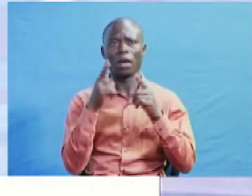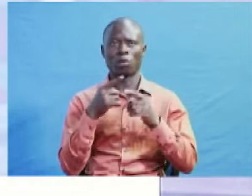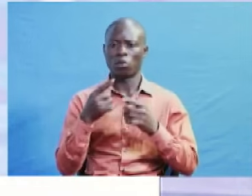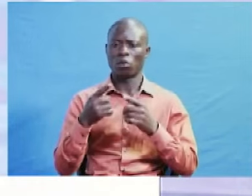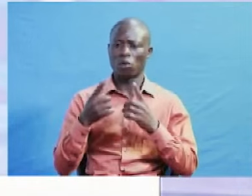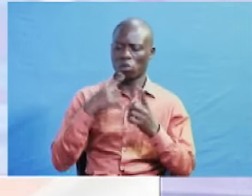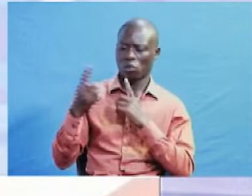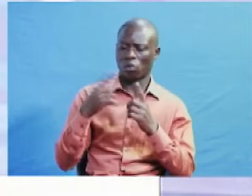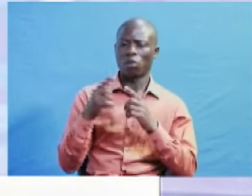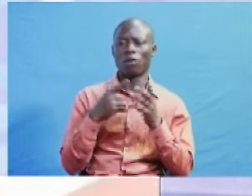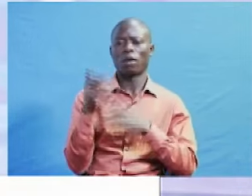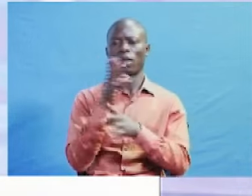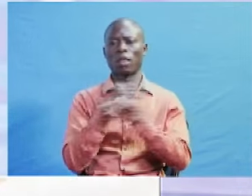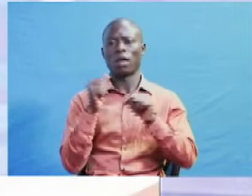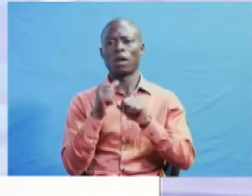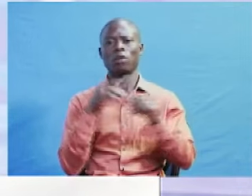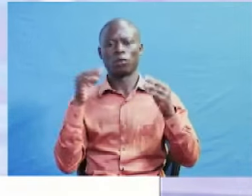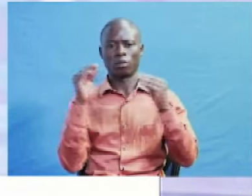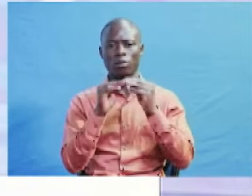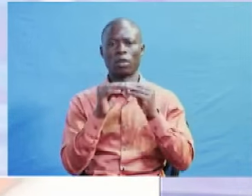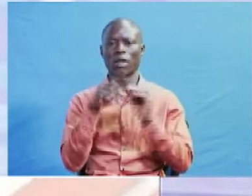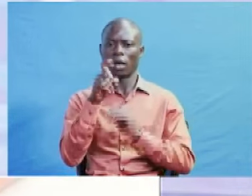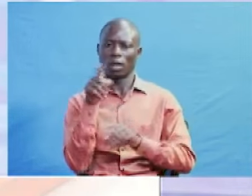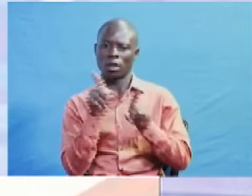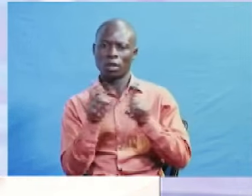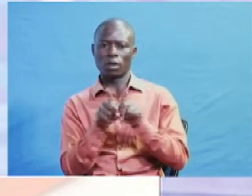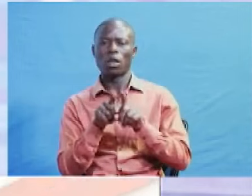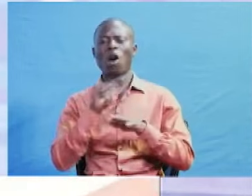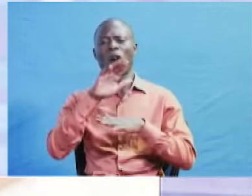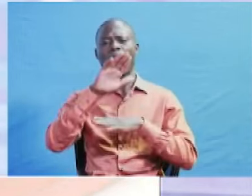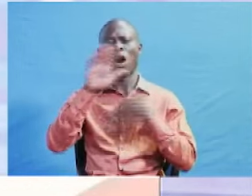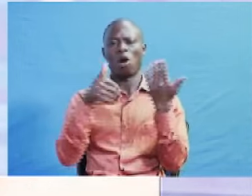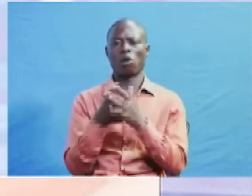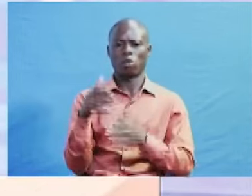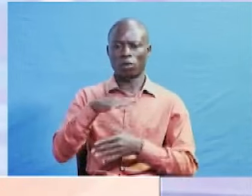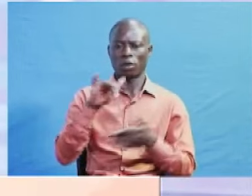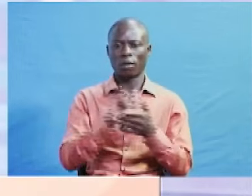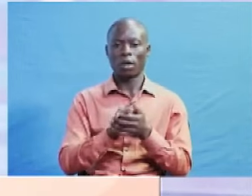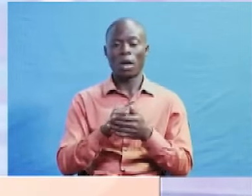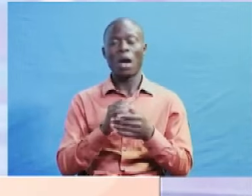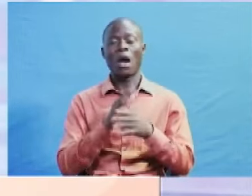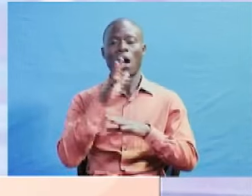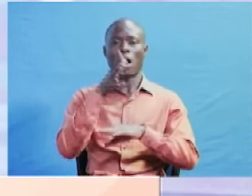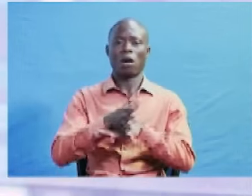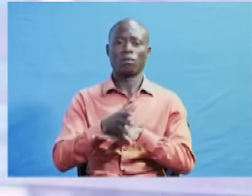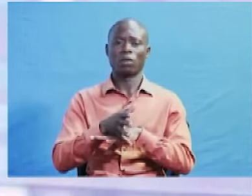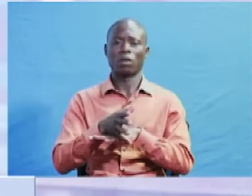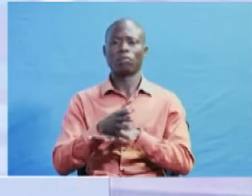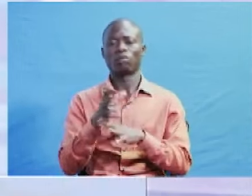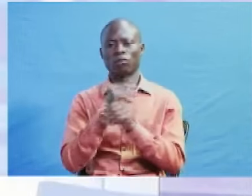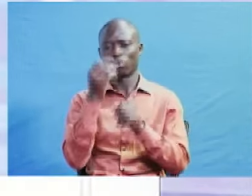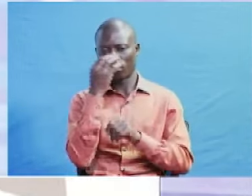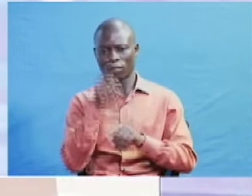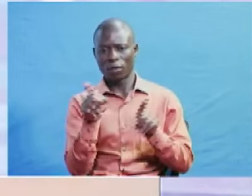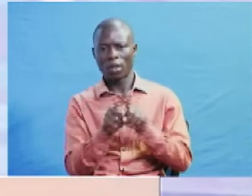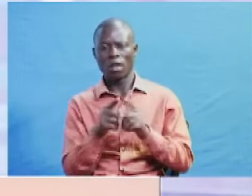rais, kauli ya tukutane express ikisheheni. Haya yakijiri baada ya rais kufanya kikao na wanahabari hapo